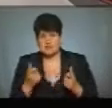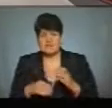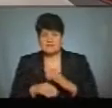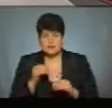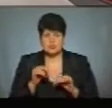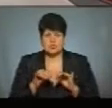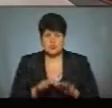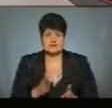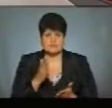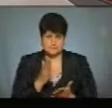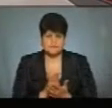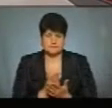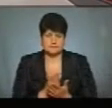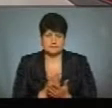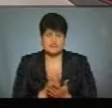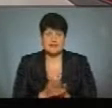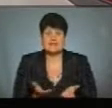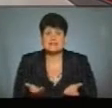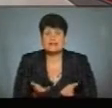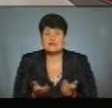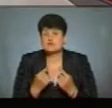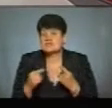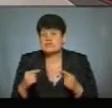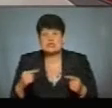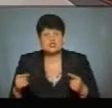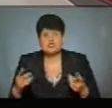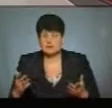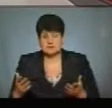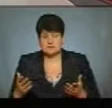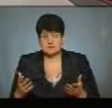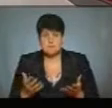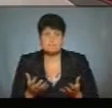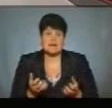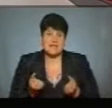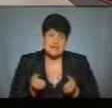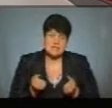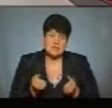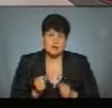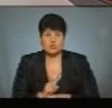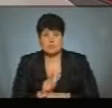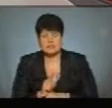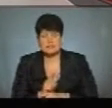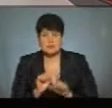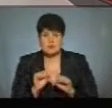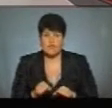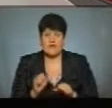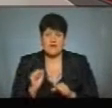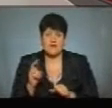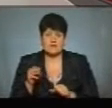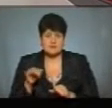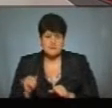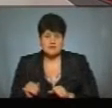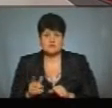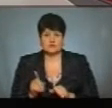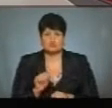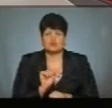оголосилися, виборчий процес триває, і якихось інших там прийняття нормативних правових актів з